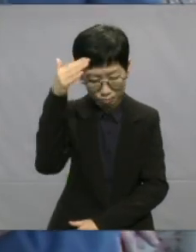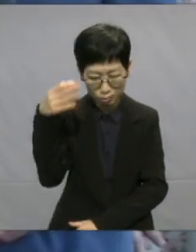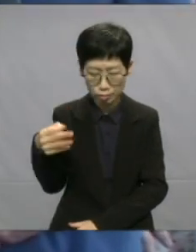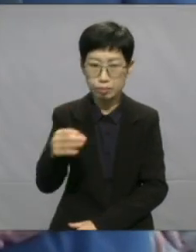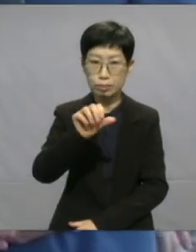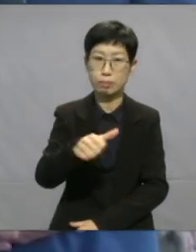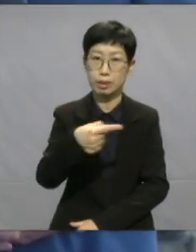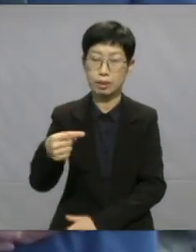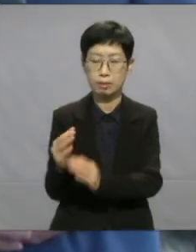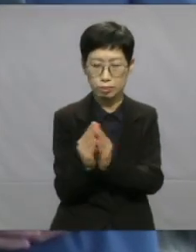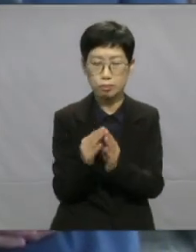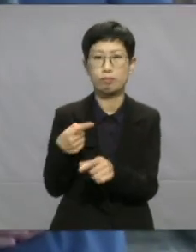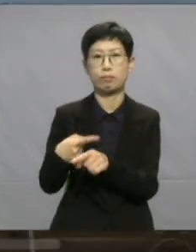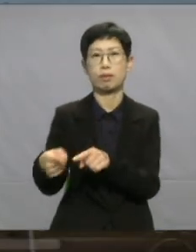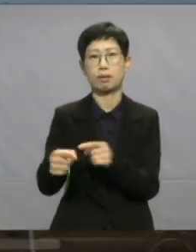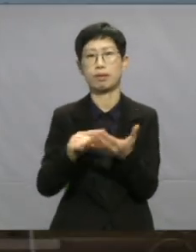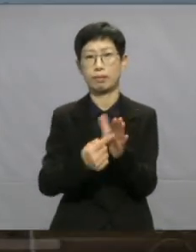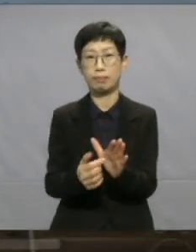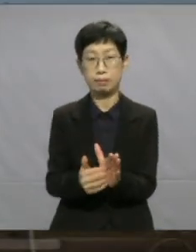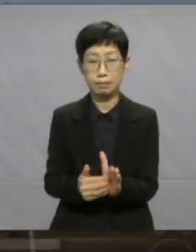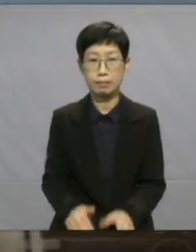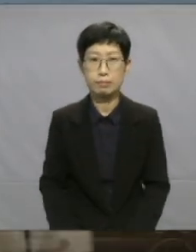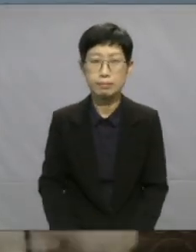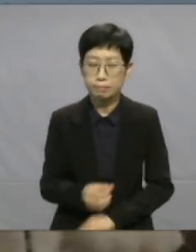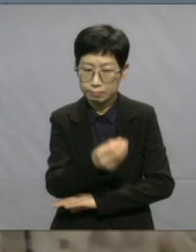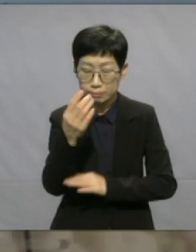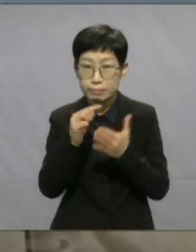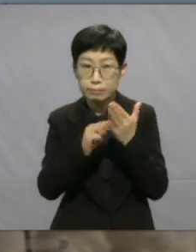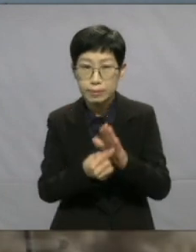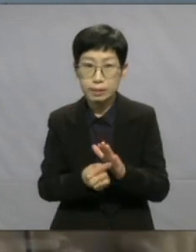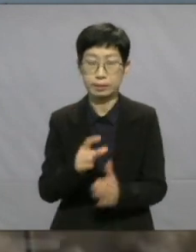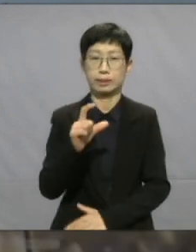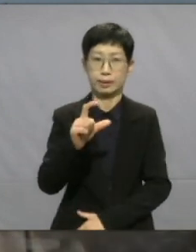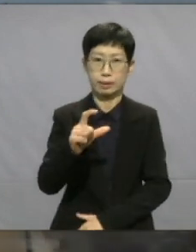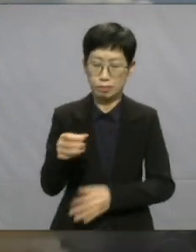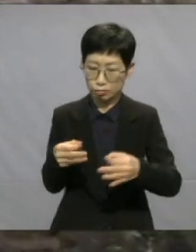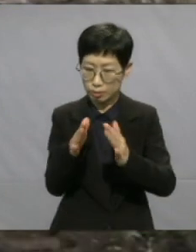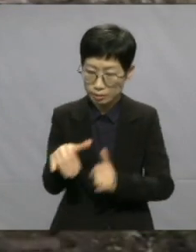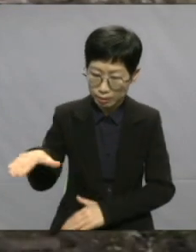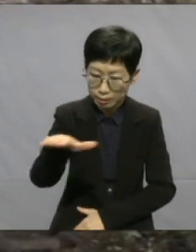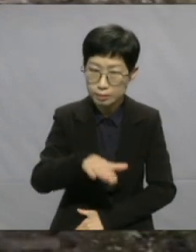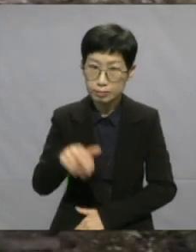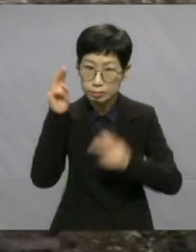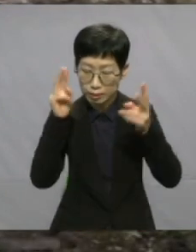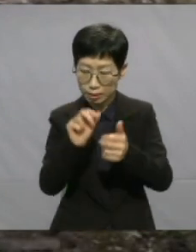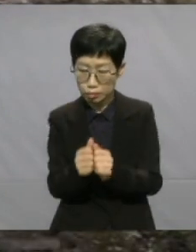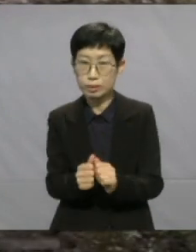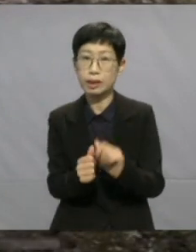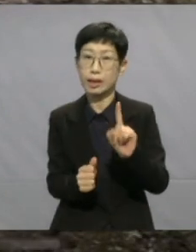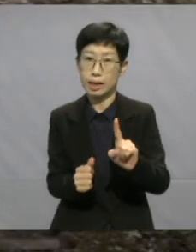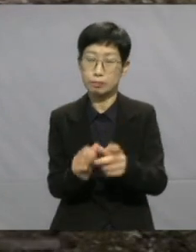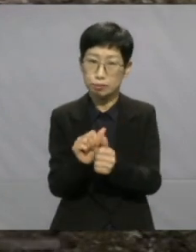약 501조 원으로 평가받았습니다 블룸버그 통신은 스페이스엑스 투자자들이이 기업 주식을 한 주당